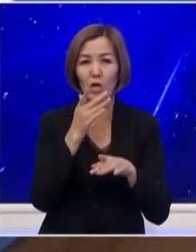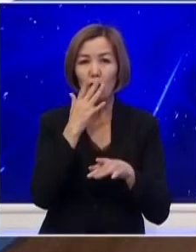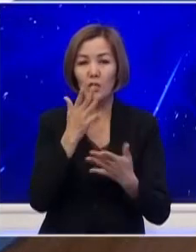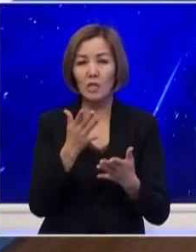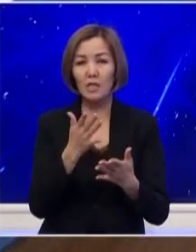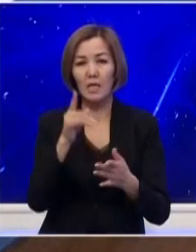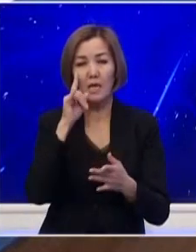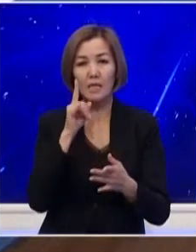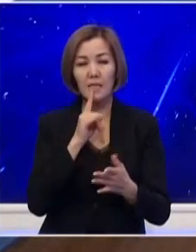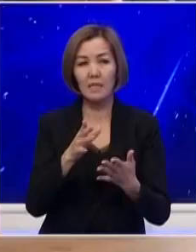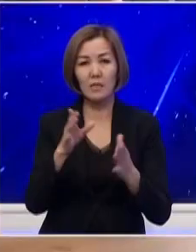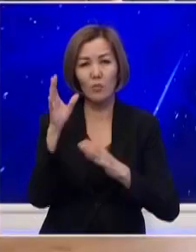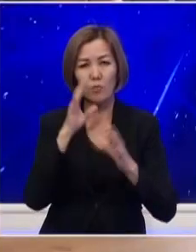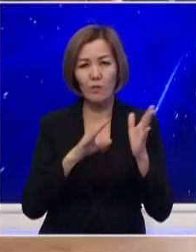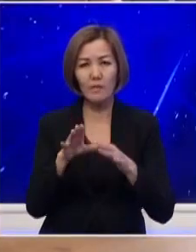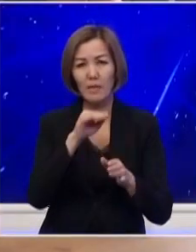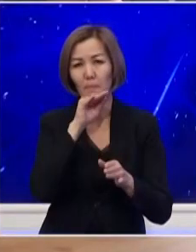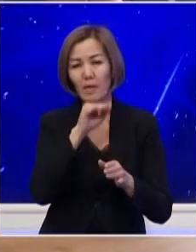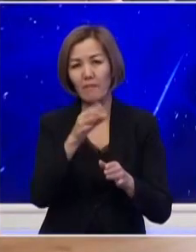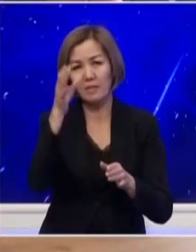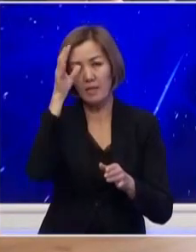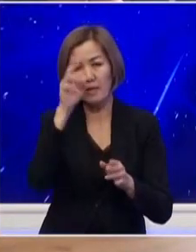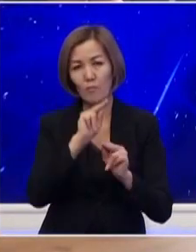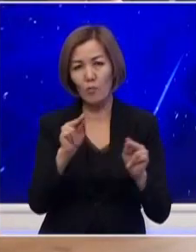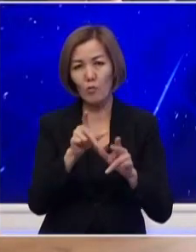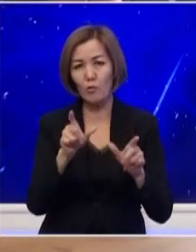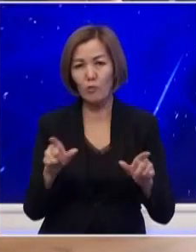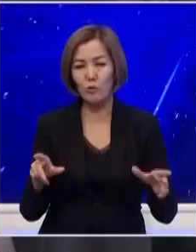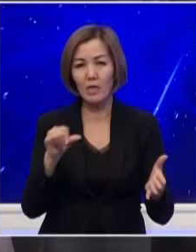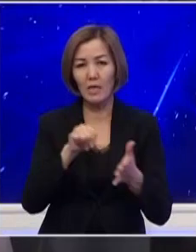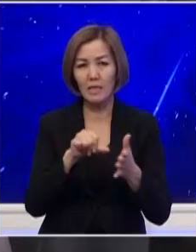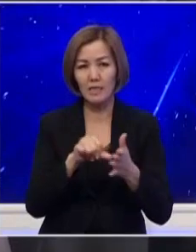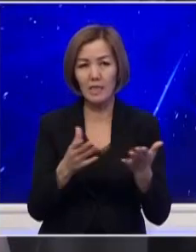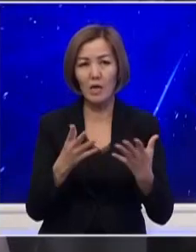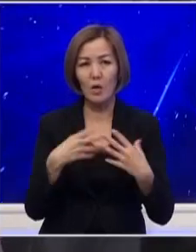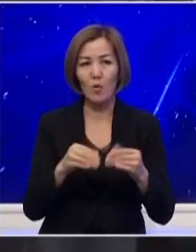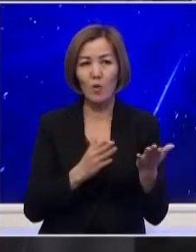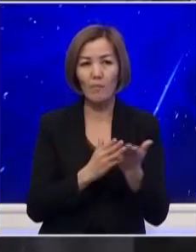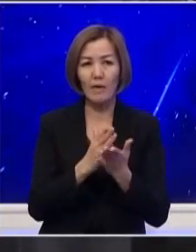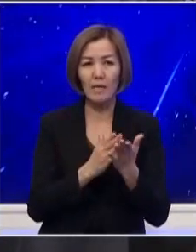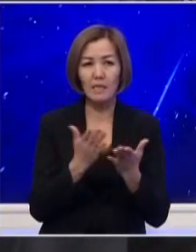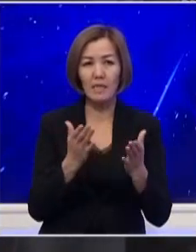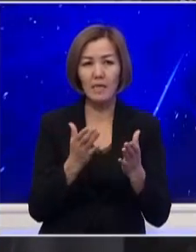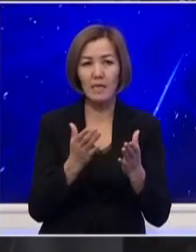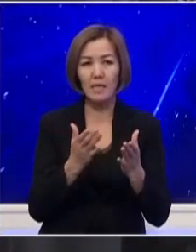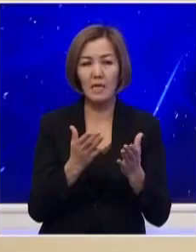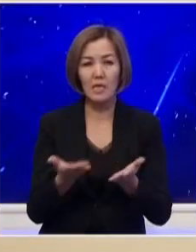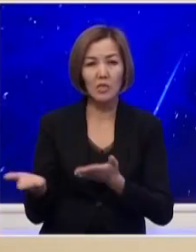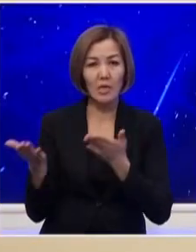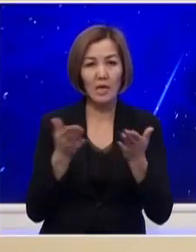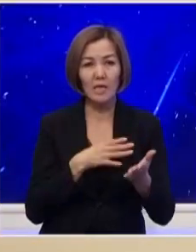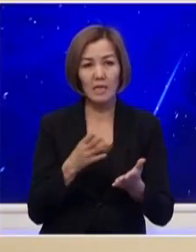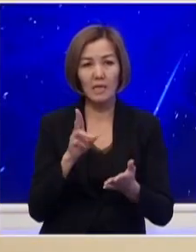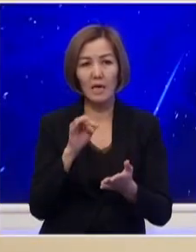және еліміздің іргелі оқу орындарының ғалымдары мен оқытушылары, ғалымның шәкірттері, қоғам қайраткерлері мен зиялы қауым өкілдері шақырылды. Олар